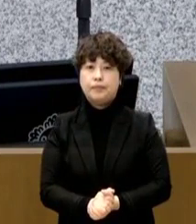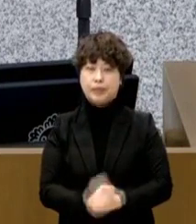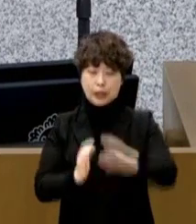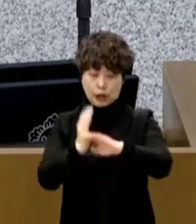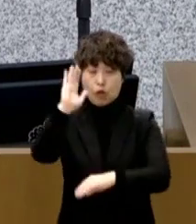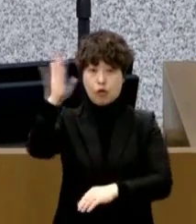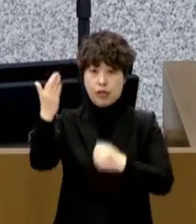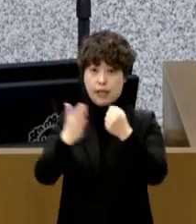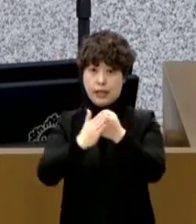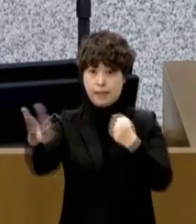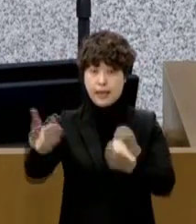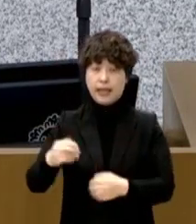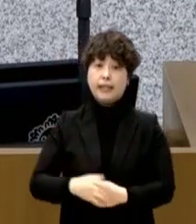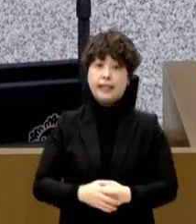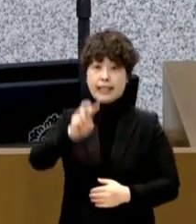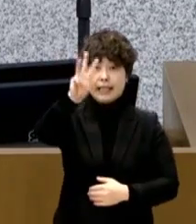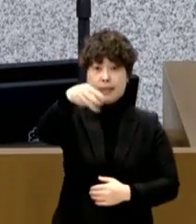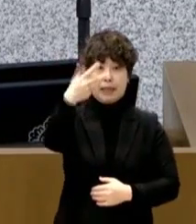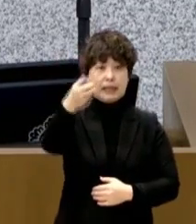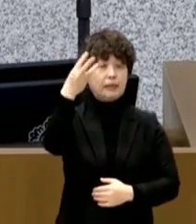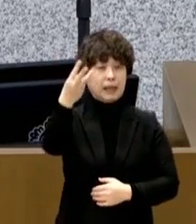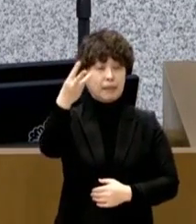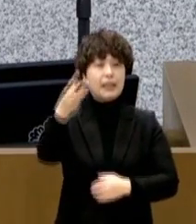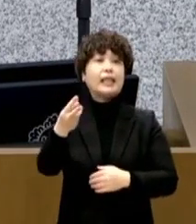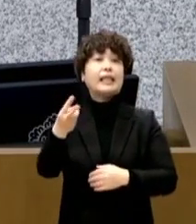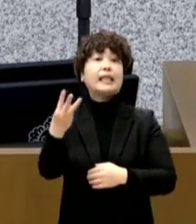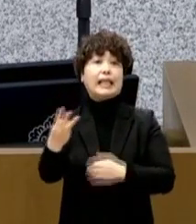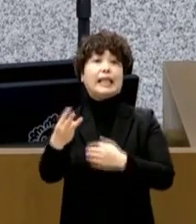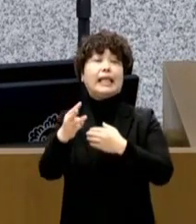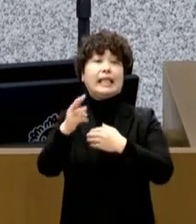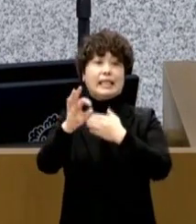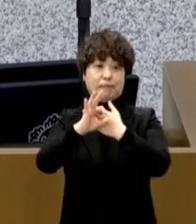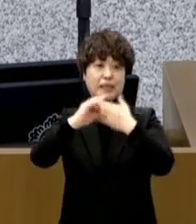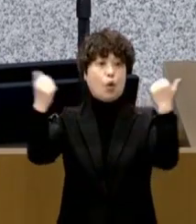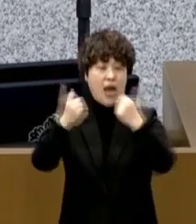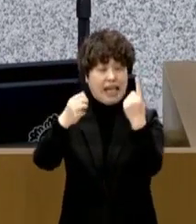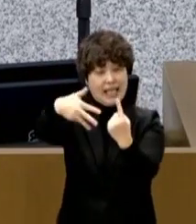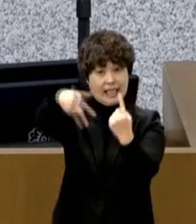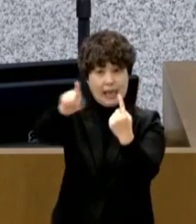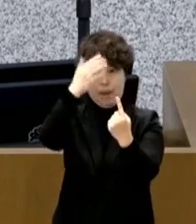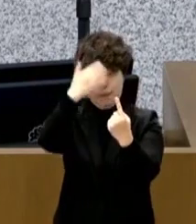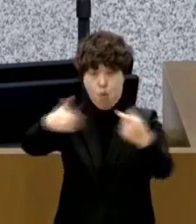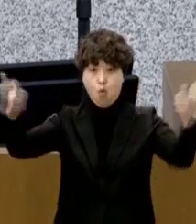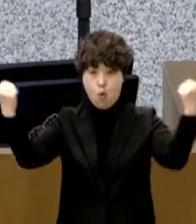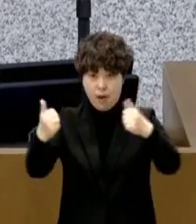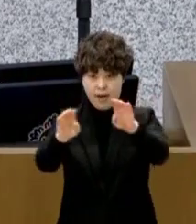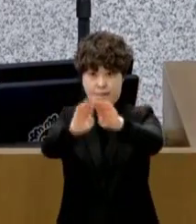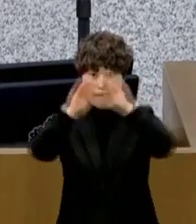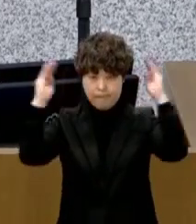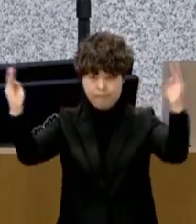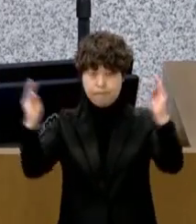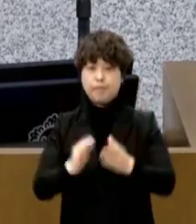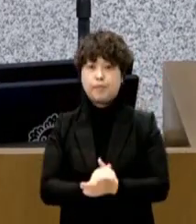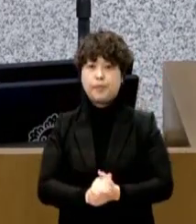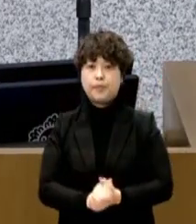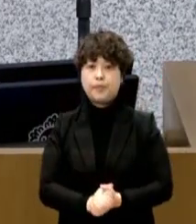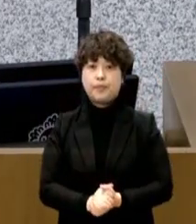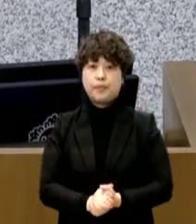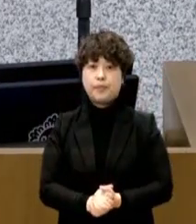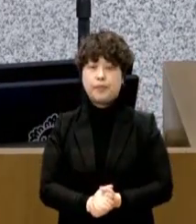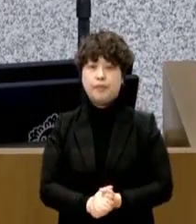성원이 되었으므로 제373회 임시회 제1차 본회의를 개의하겠습니다.